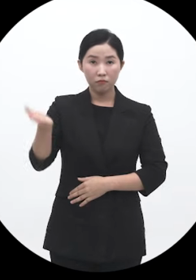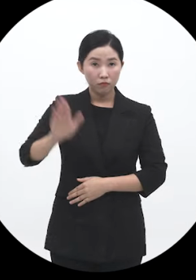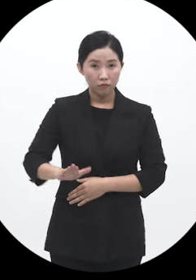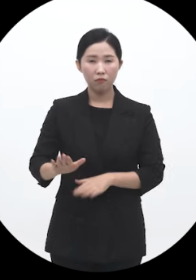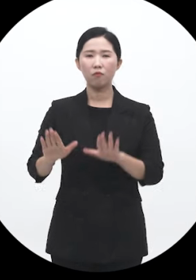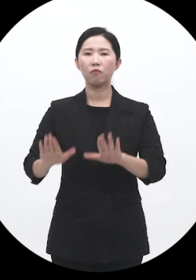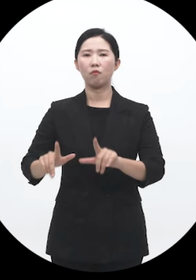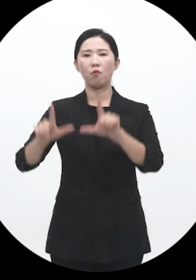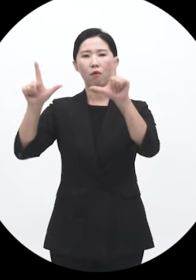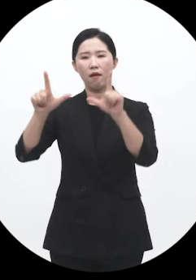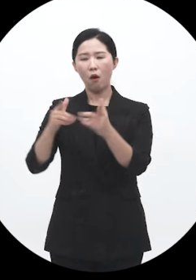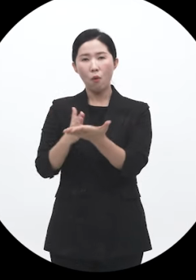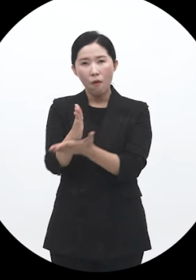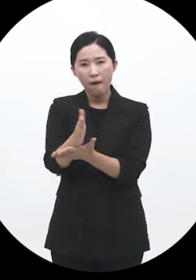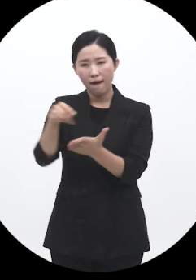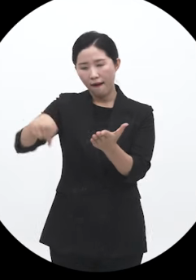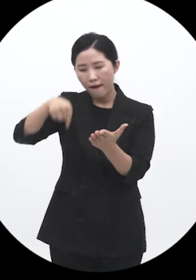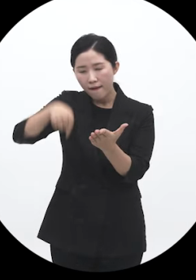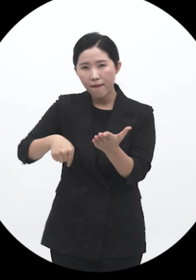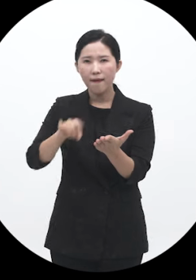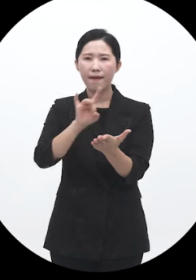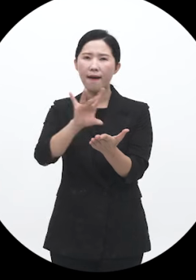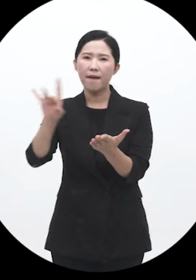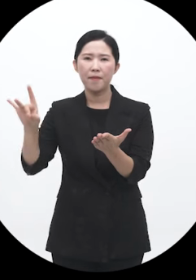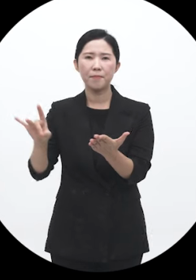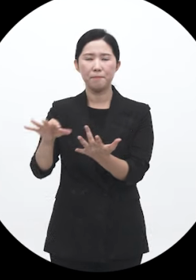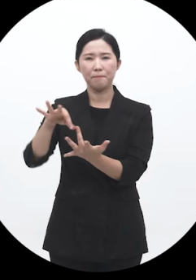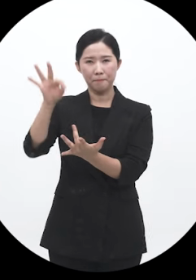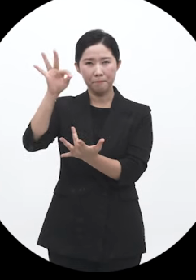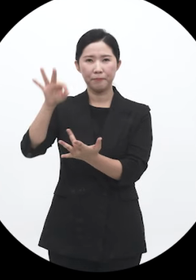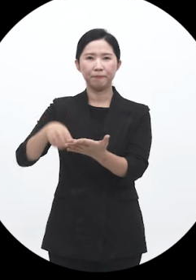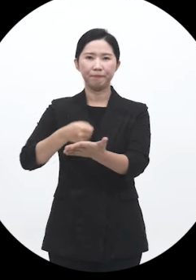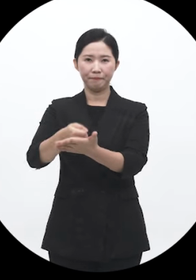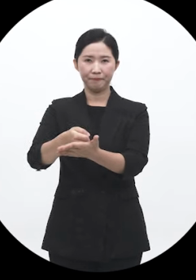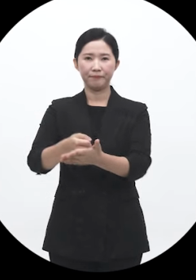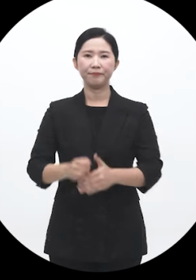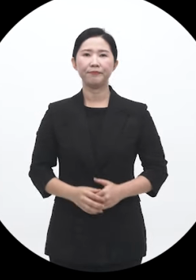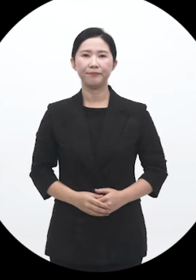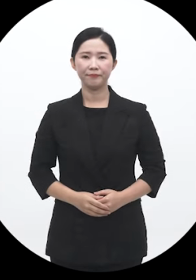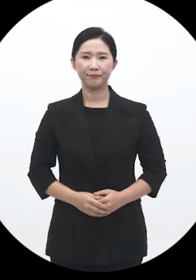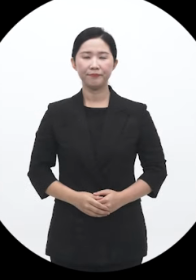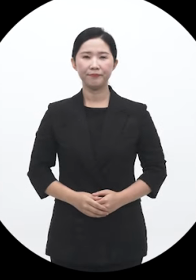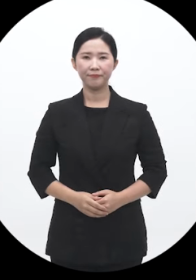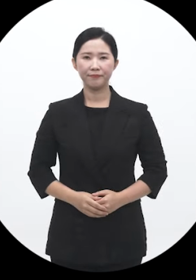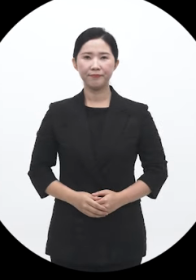선발을 했다면 올해부터는 학과별로 선발합니다.